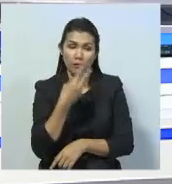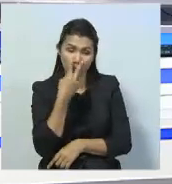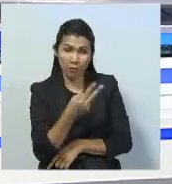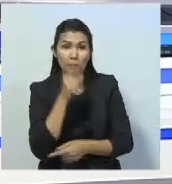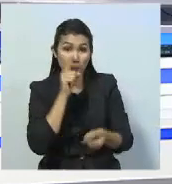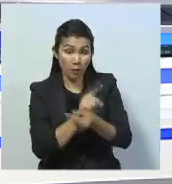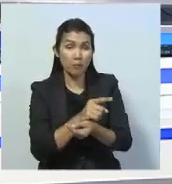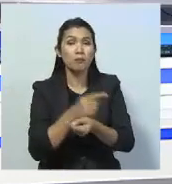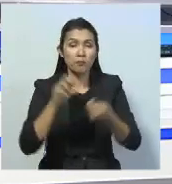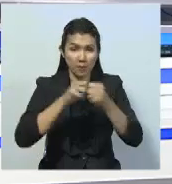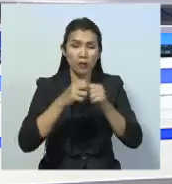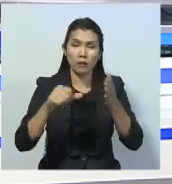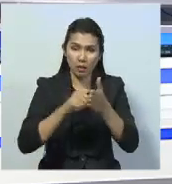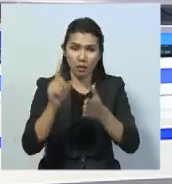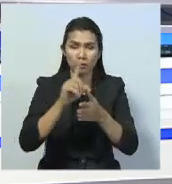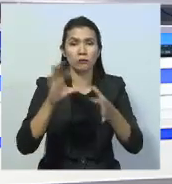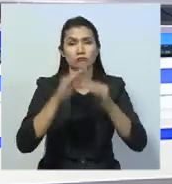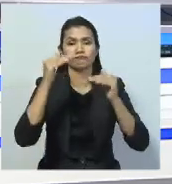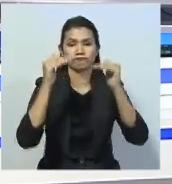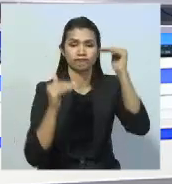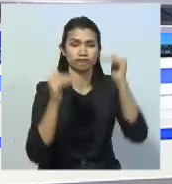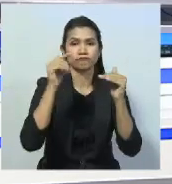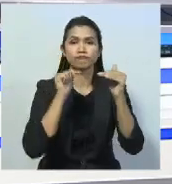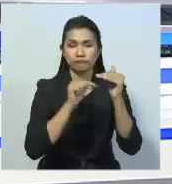และต้องแก้ไขก็คือความเหลื่อมล้ำความเท่า